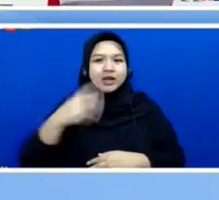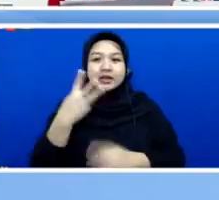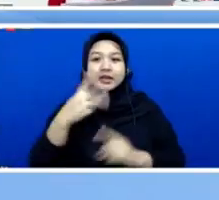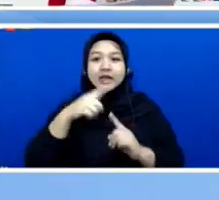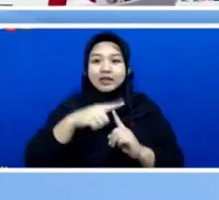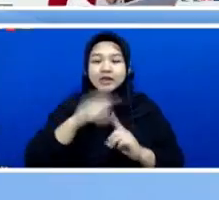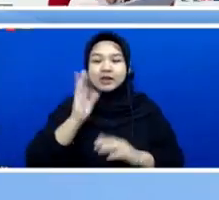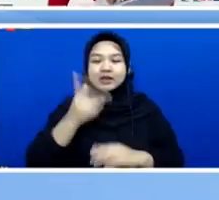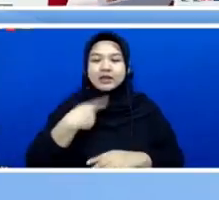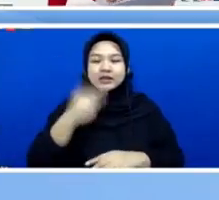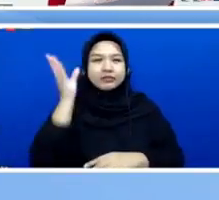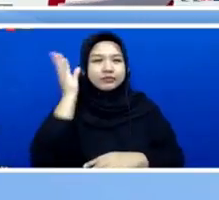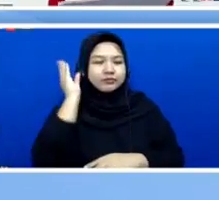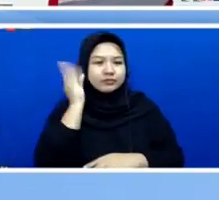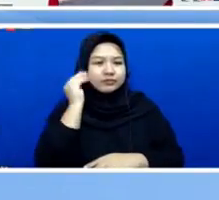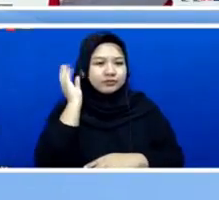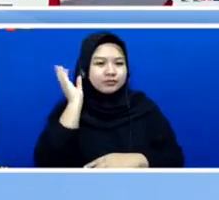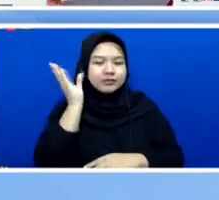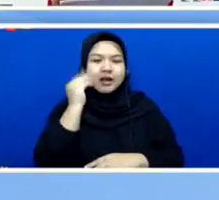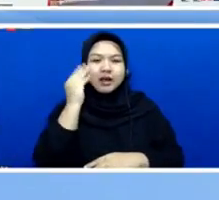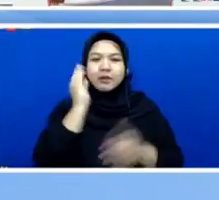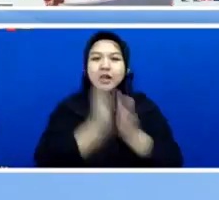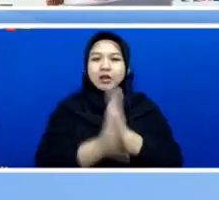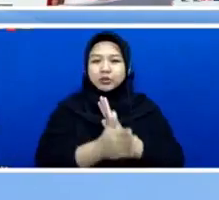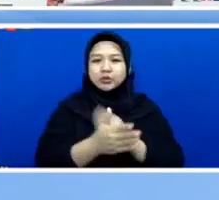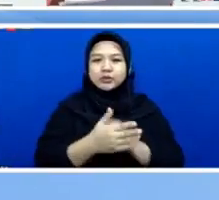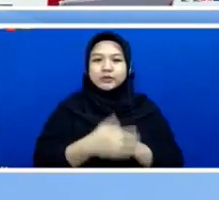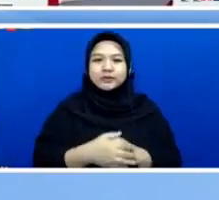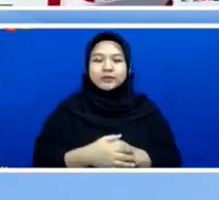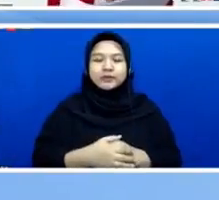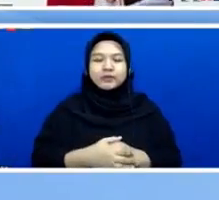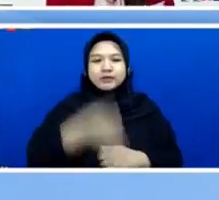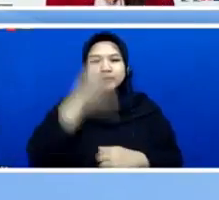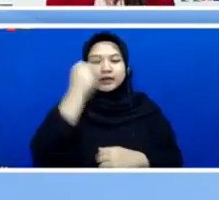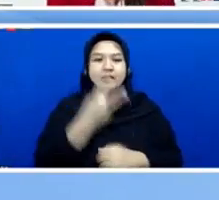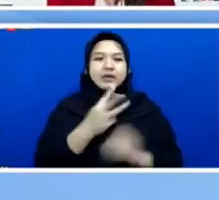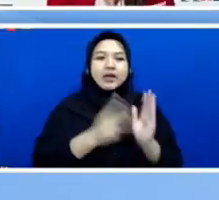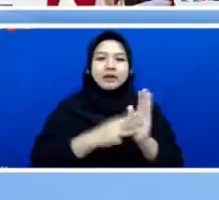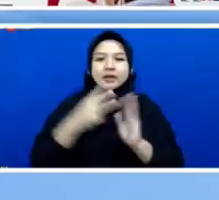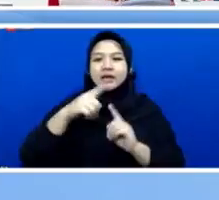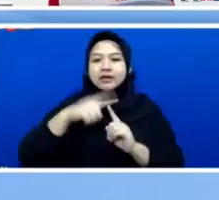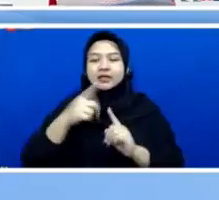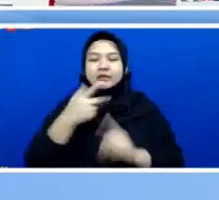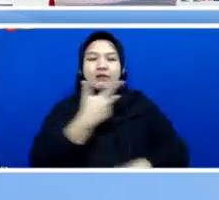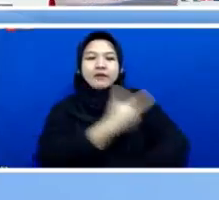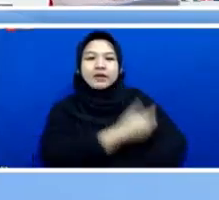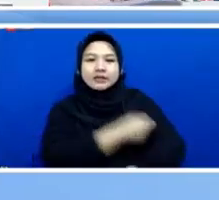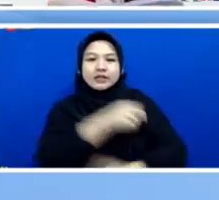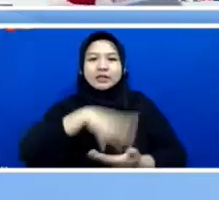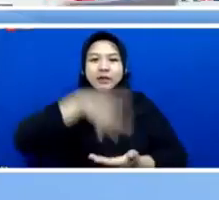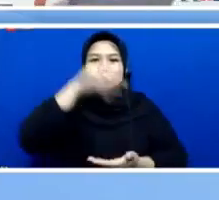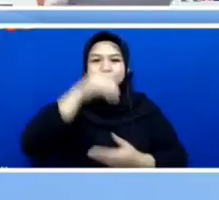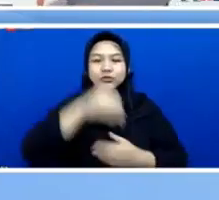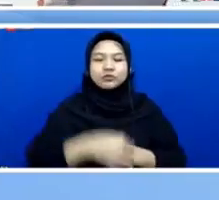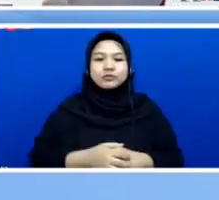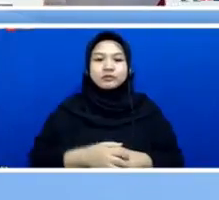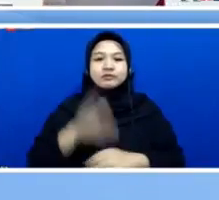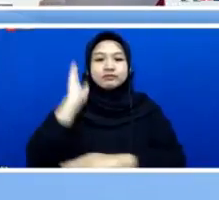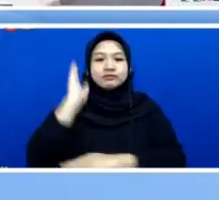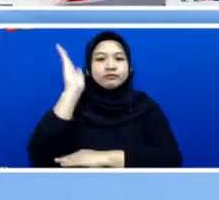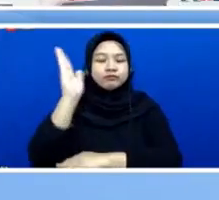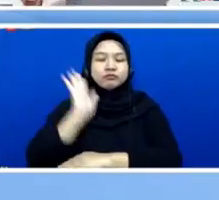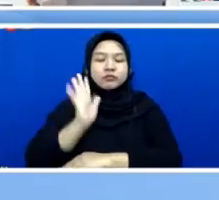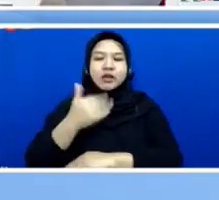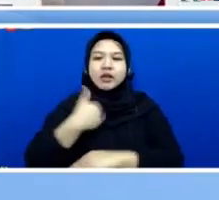dari beberapa Pemda, dan mengenali pentingnya 3M, 3T, dan juga vaksinasi terpadu. Dan sesi panel diskusi ini nanti